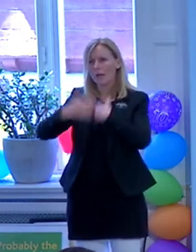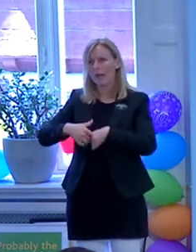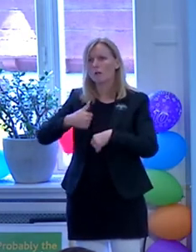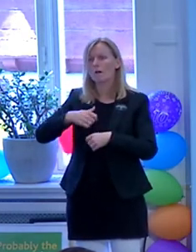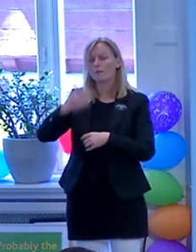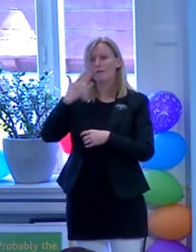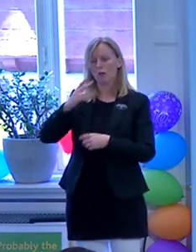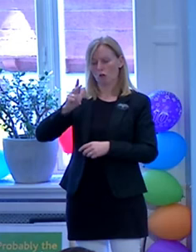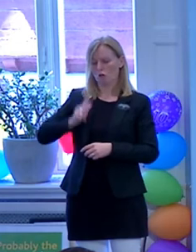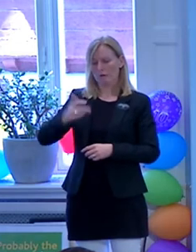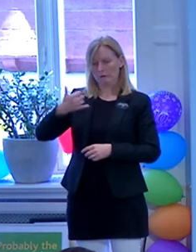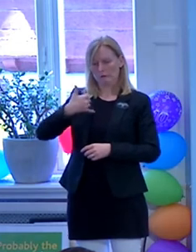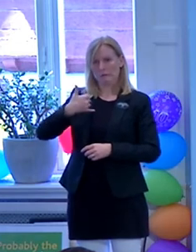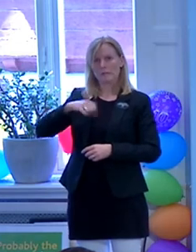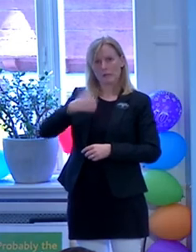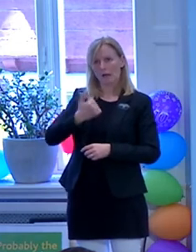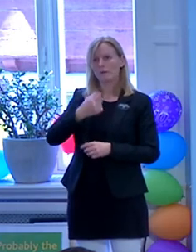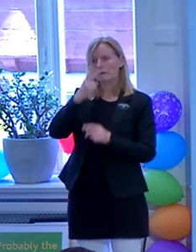att jag är trygg i att jag kan se